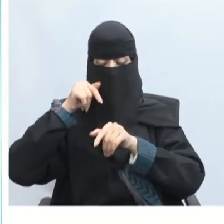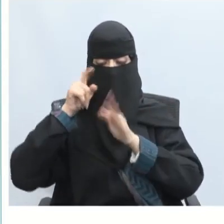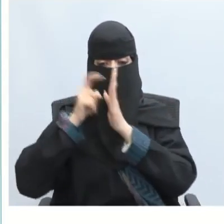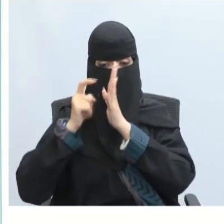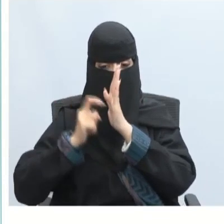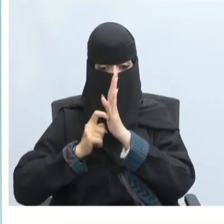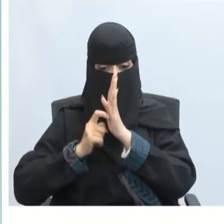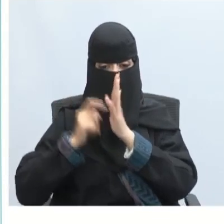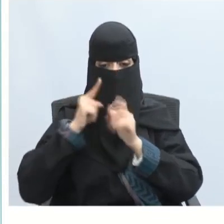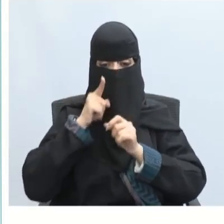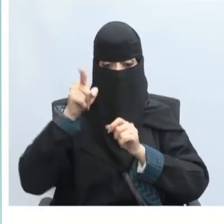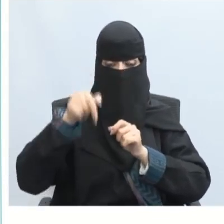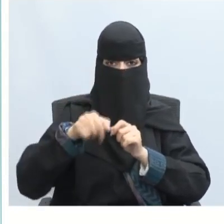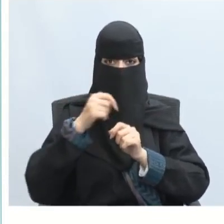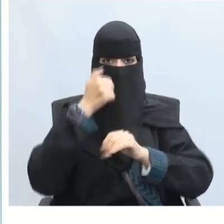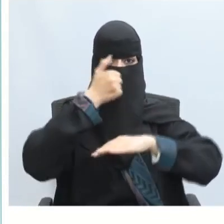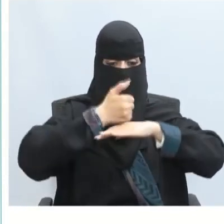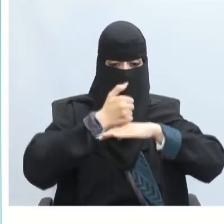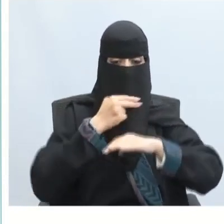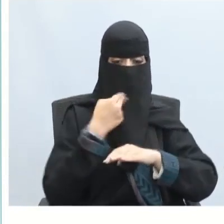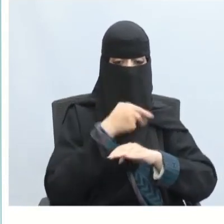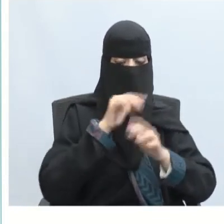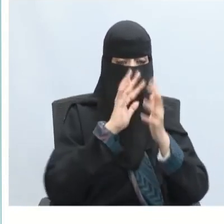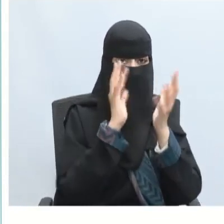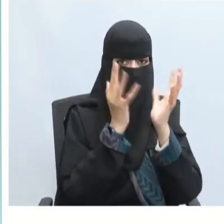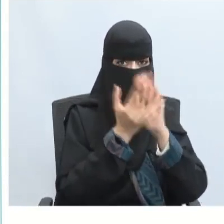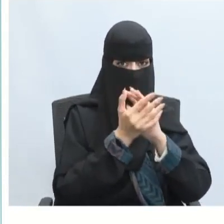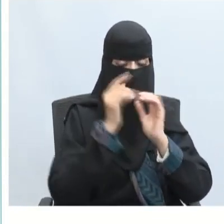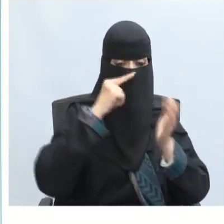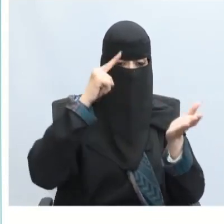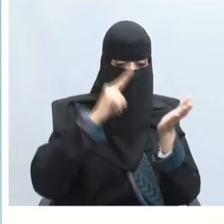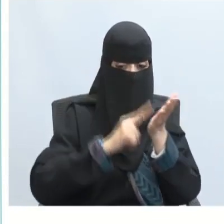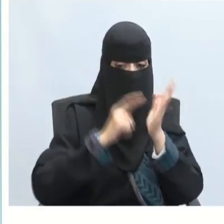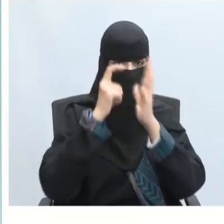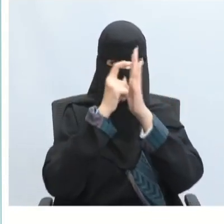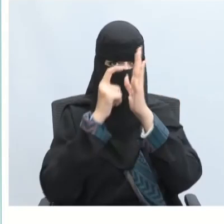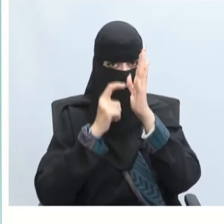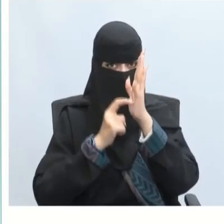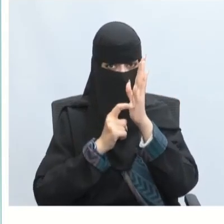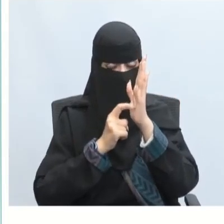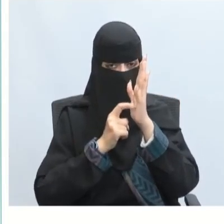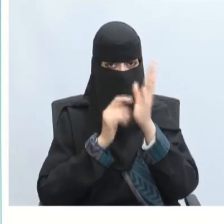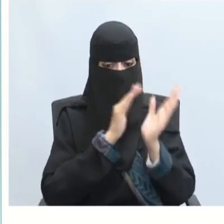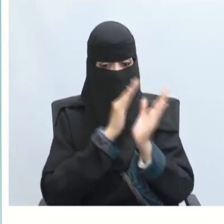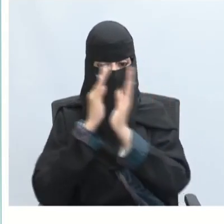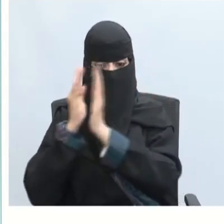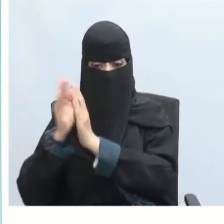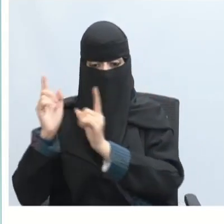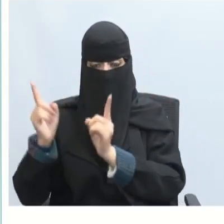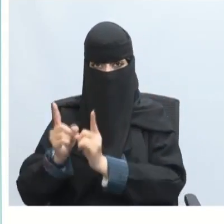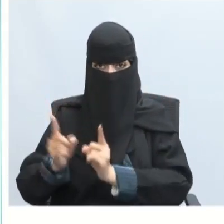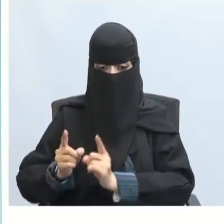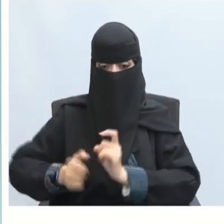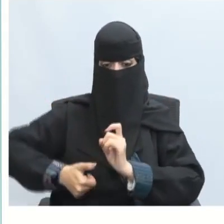النظام هو قواعد واحكام عامه ملزمه تنظم